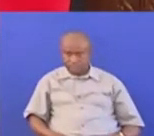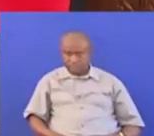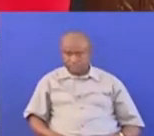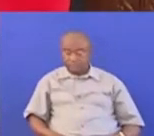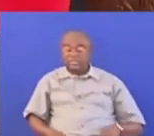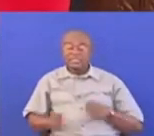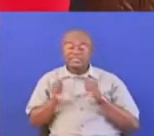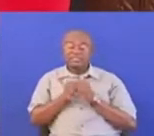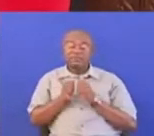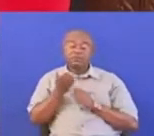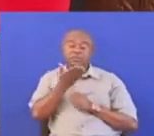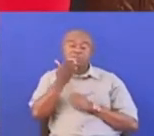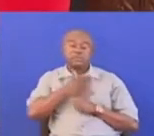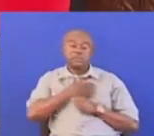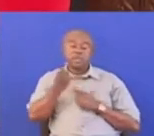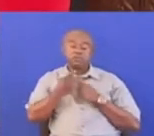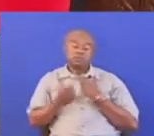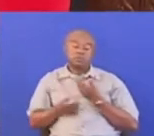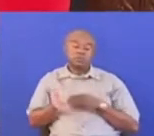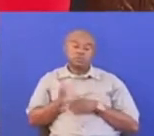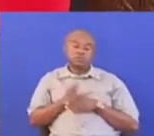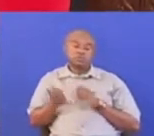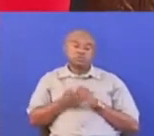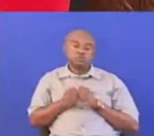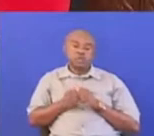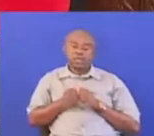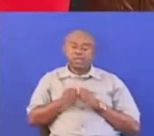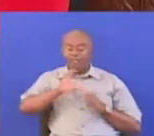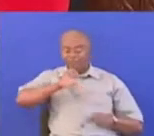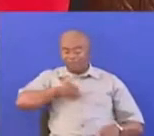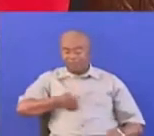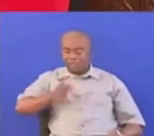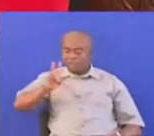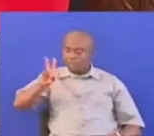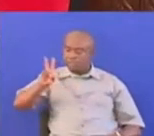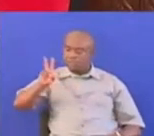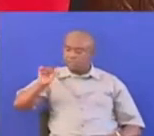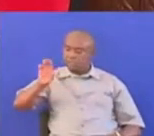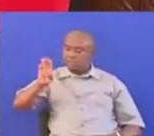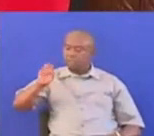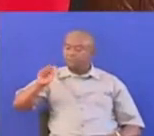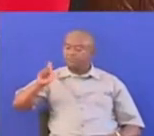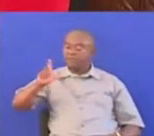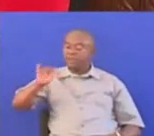jambo lingine ambalo ningependa kulizungumza ni swala la vibali. Niombe sana